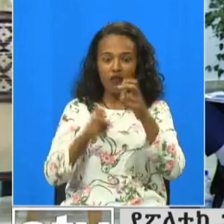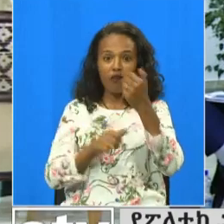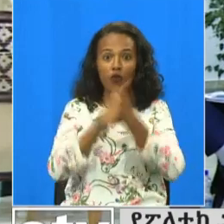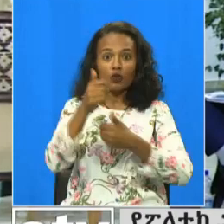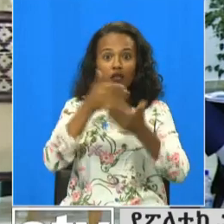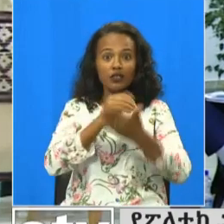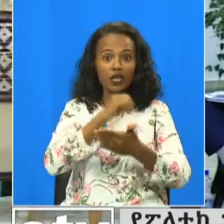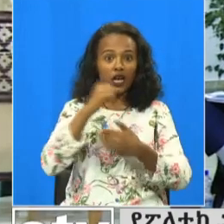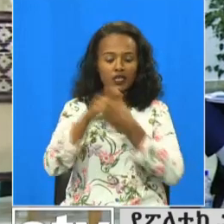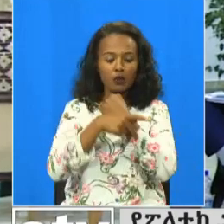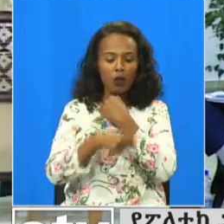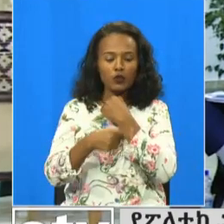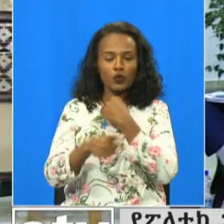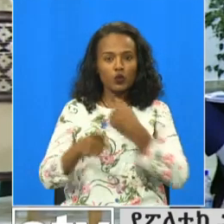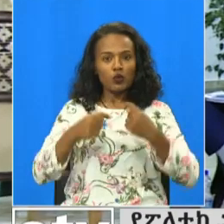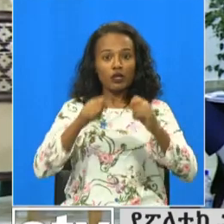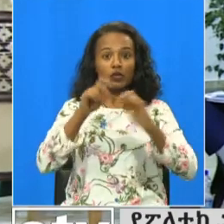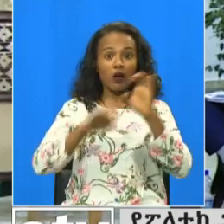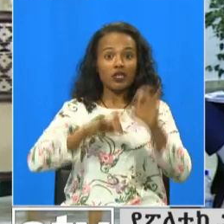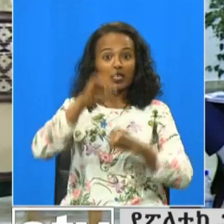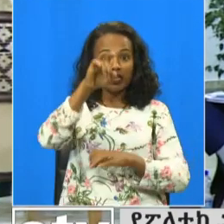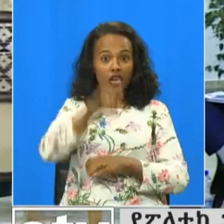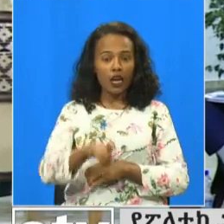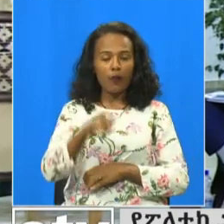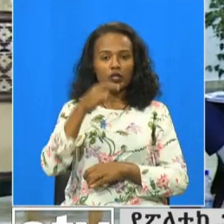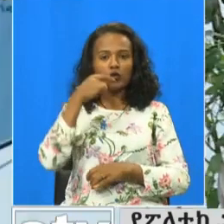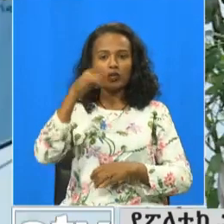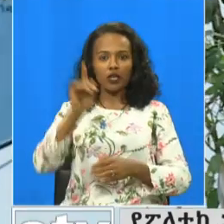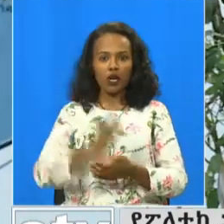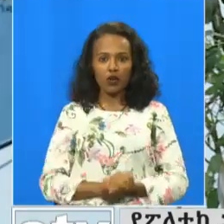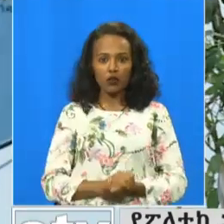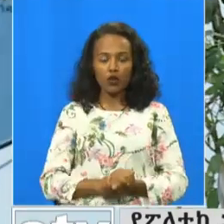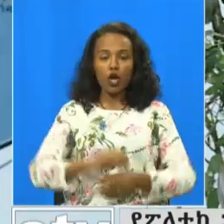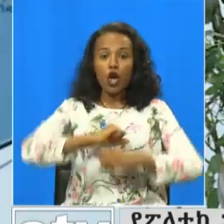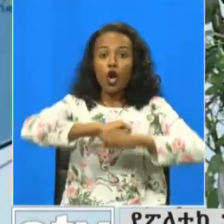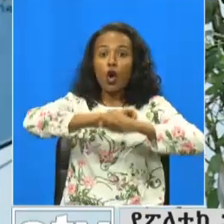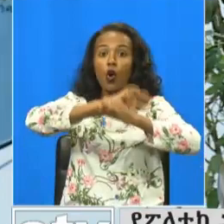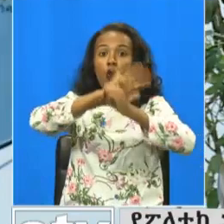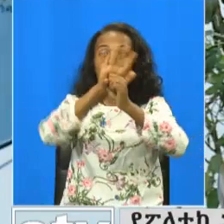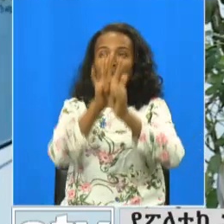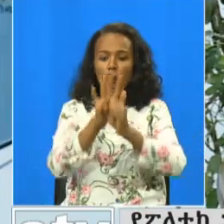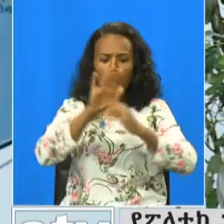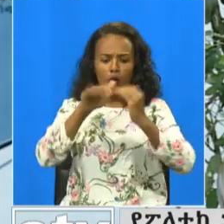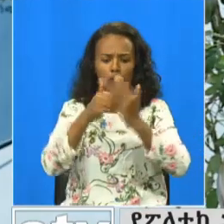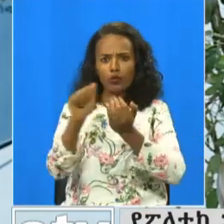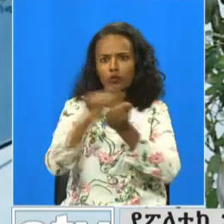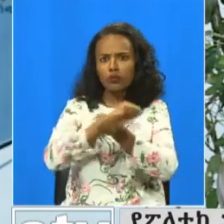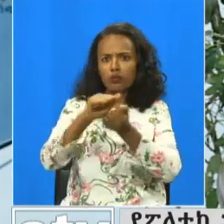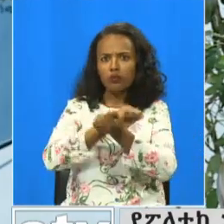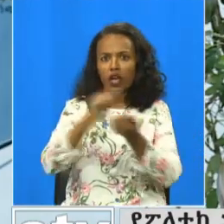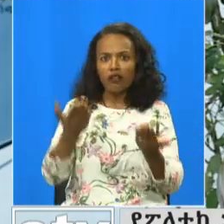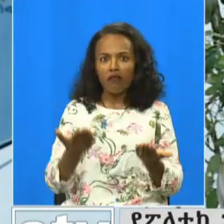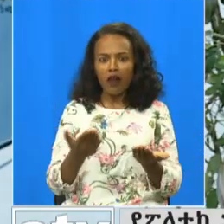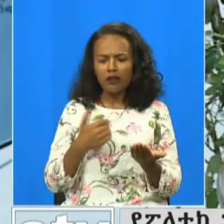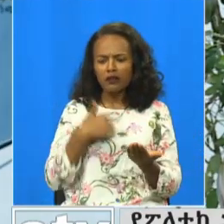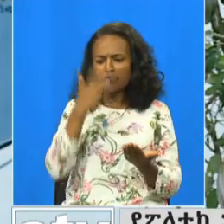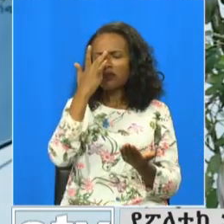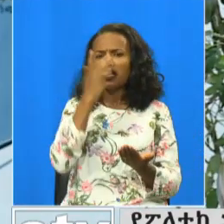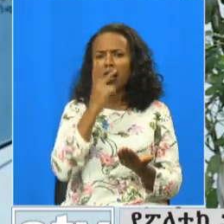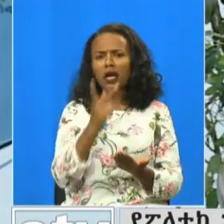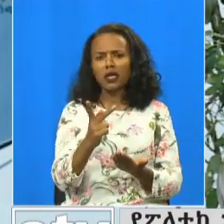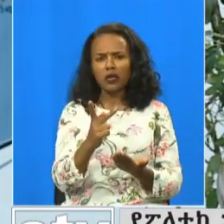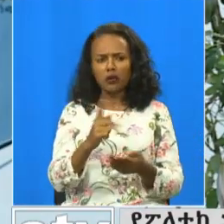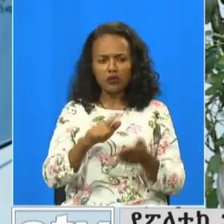እንዳያደርስ ፓርቲዎቹ ጥረት ማድረግ እንደሚጠበቅባቸው ነው ያመለከቱት። ኮሮና ወረርሽኝ ግን ሁሉንም የሚያጠፋ ነው እንዲህ ዝም ብለን ከተመለከት ነው ማለት